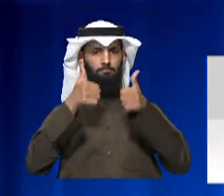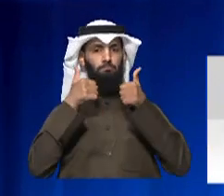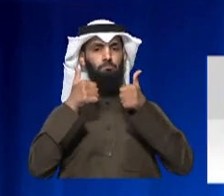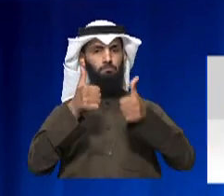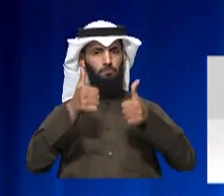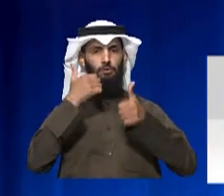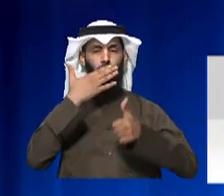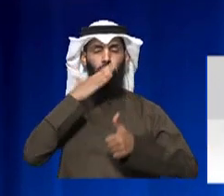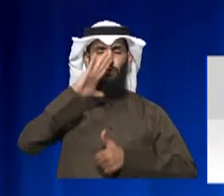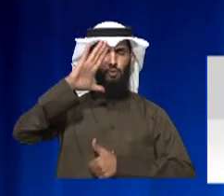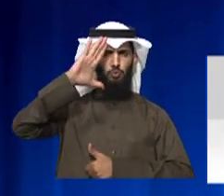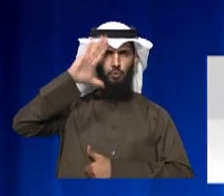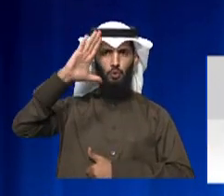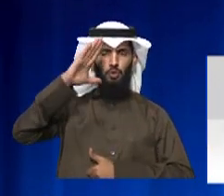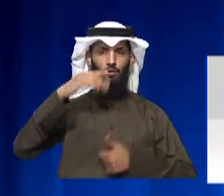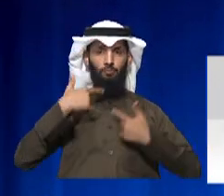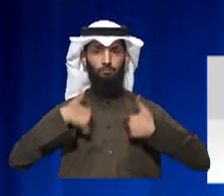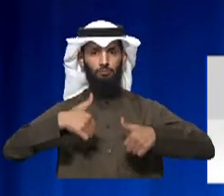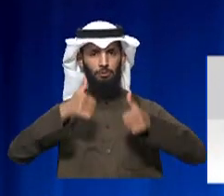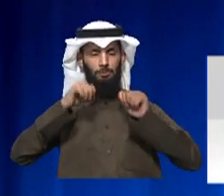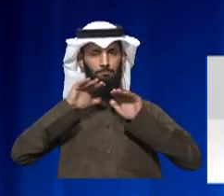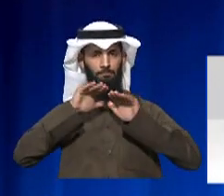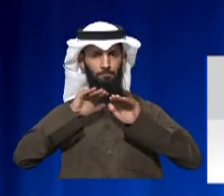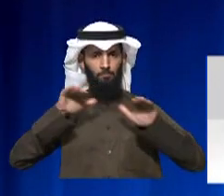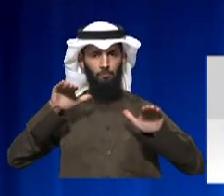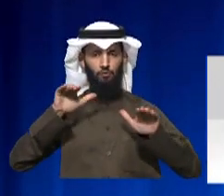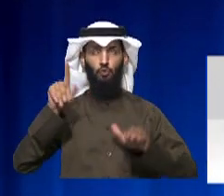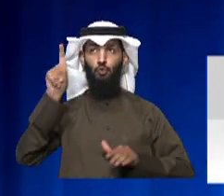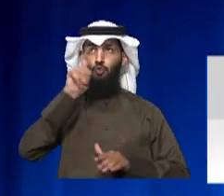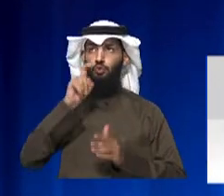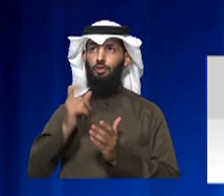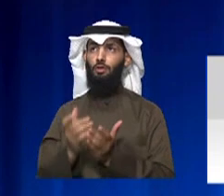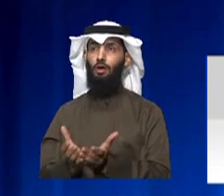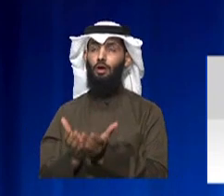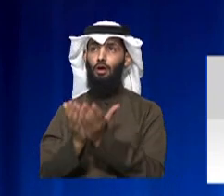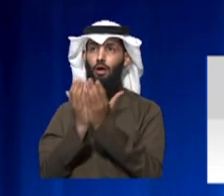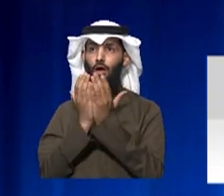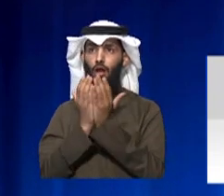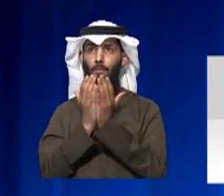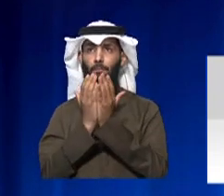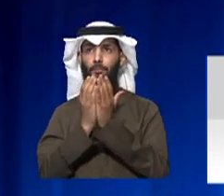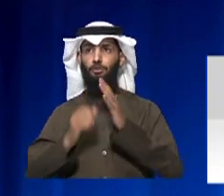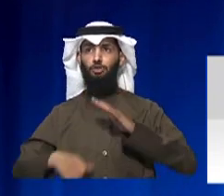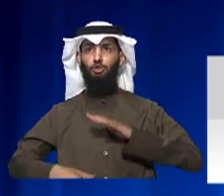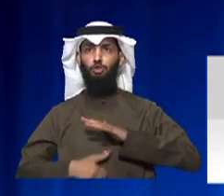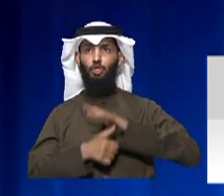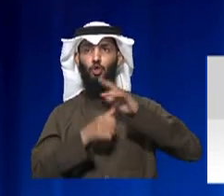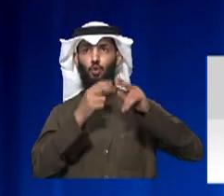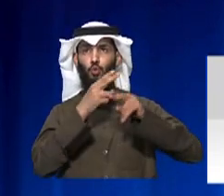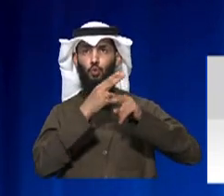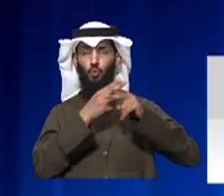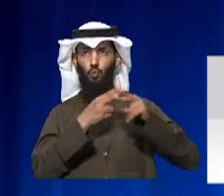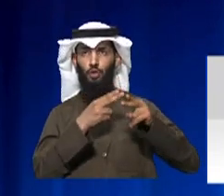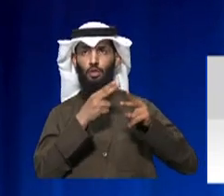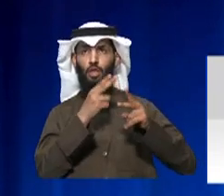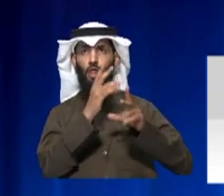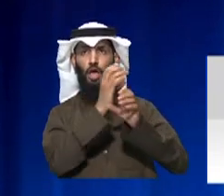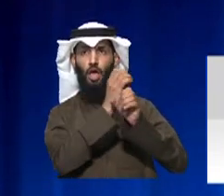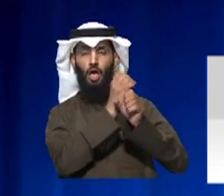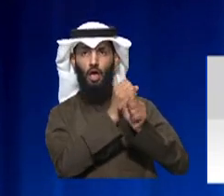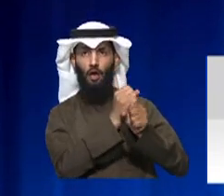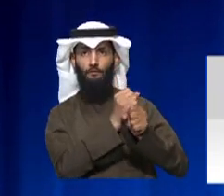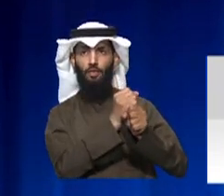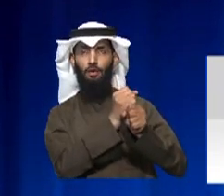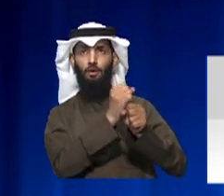وجل ومنته مستقره مبتهلين الى المولى تعالى ان ينعم على حضره صاحب السمو امير البلاد حفظه الله